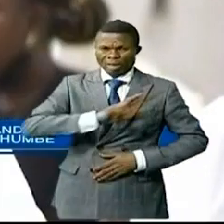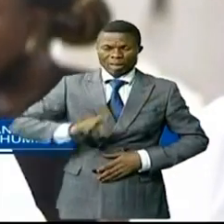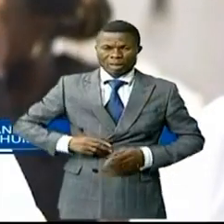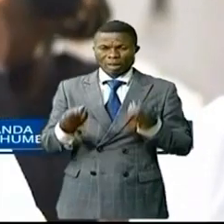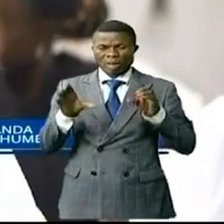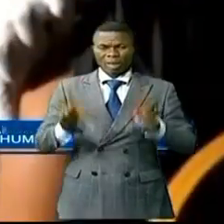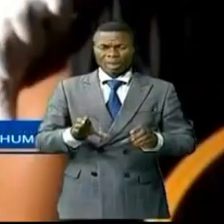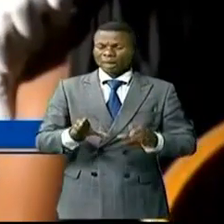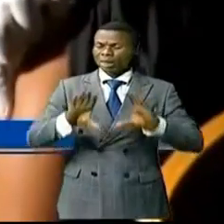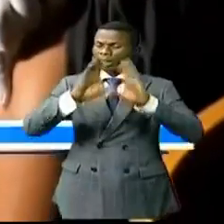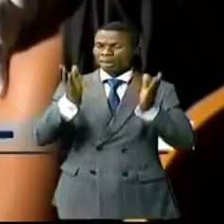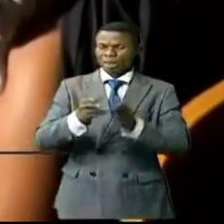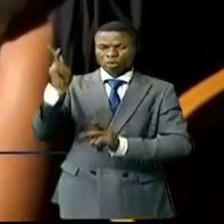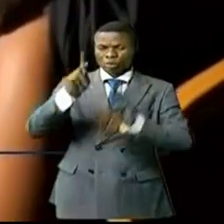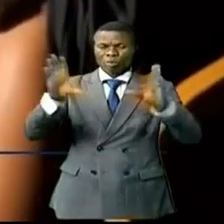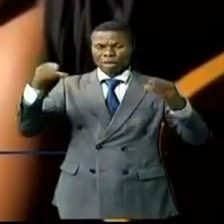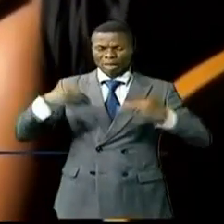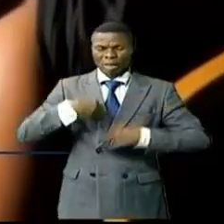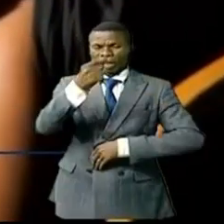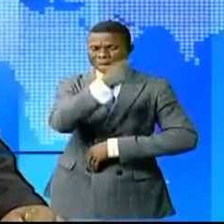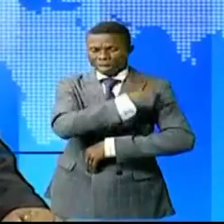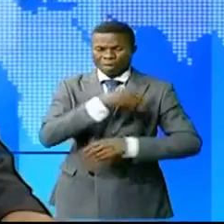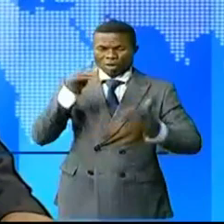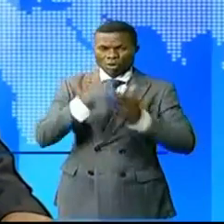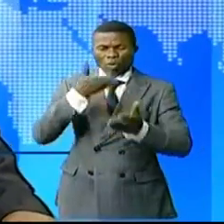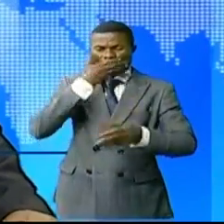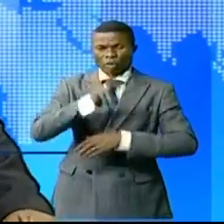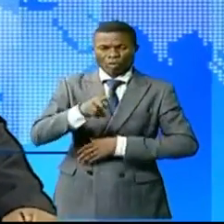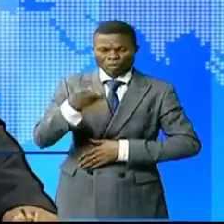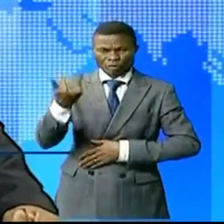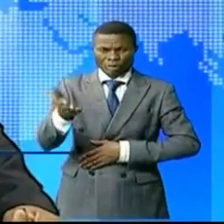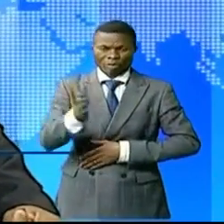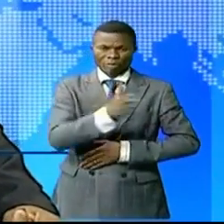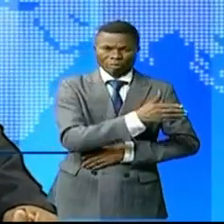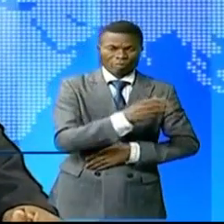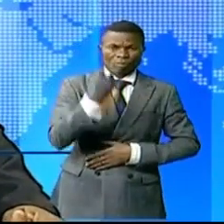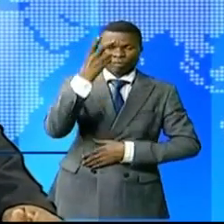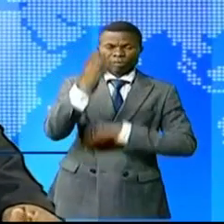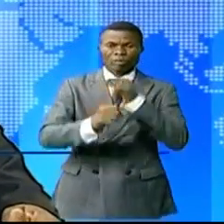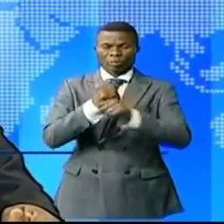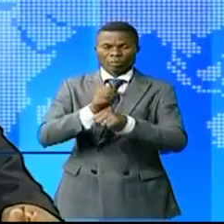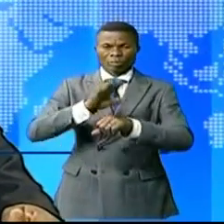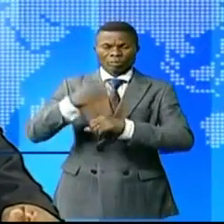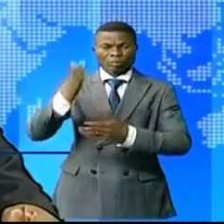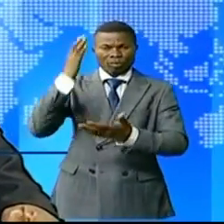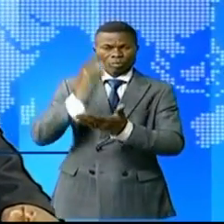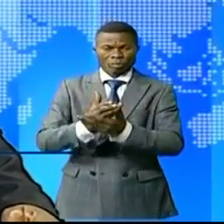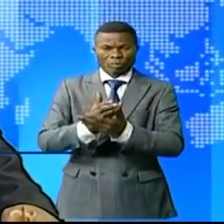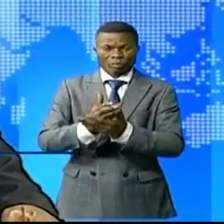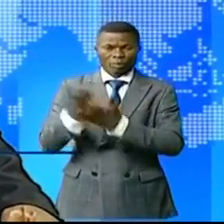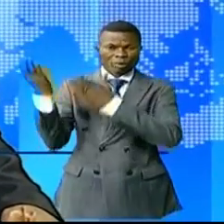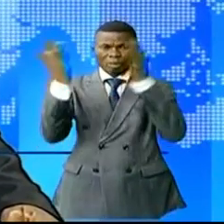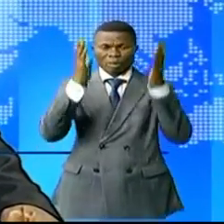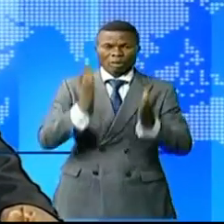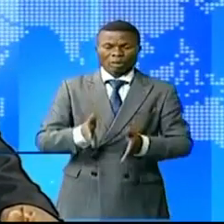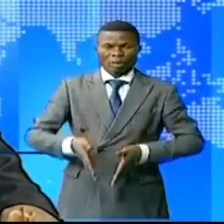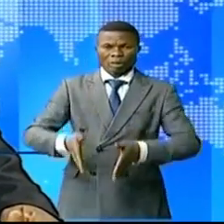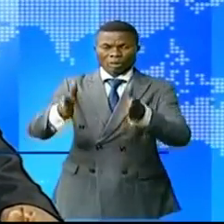vacciner la population à partir de 18 ans. Deux ans après la rupture du trafic sur le